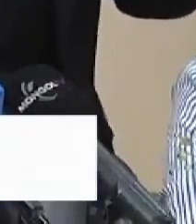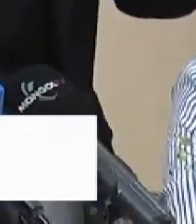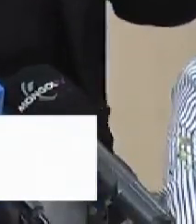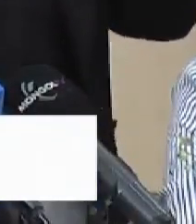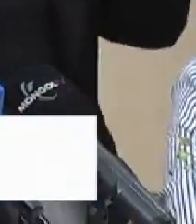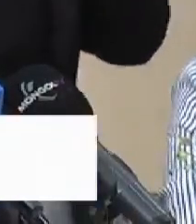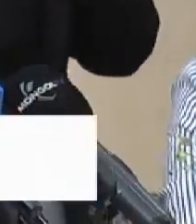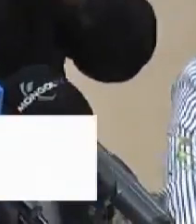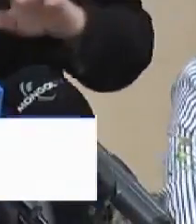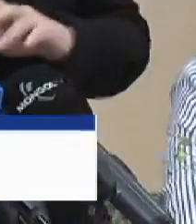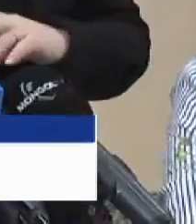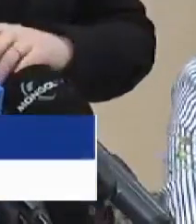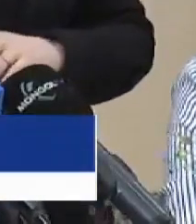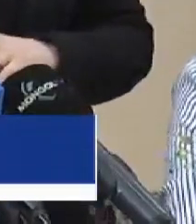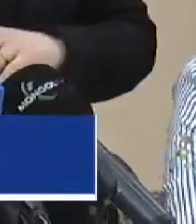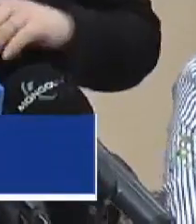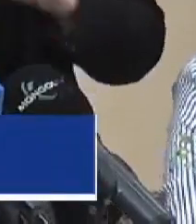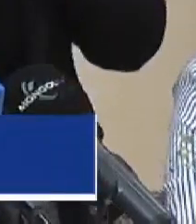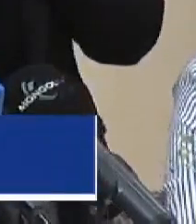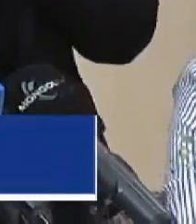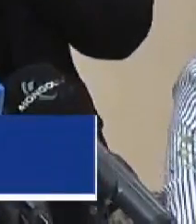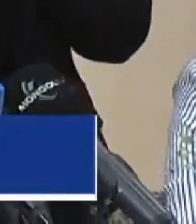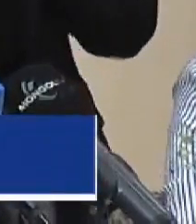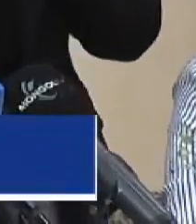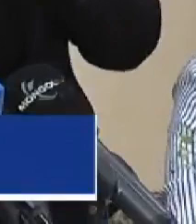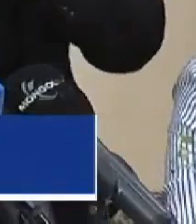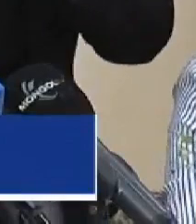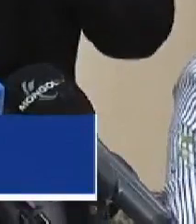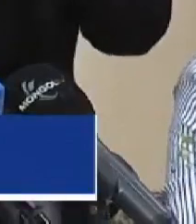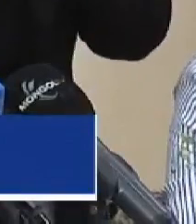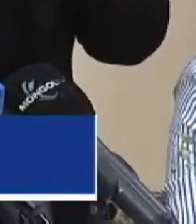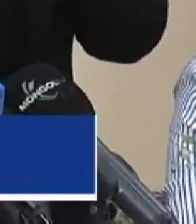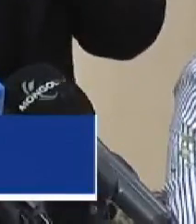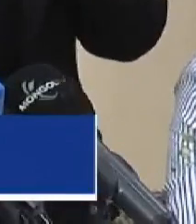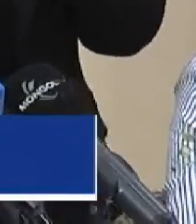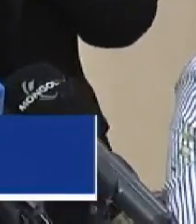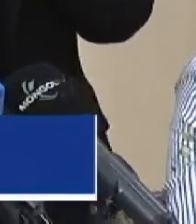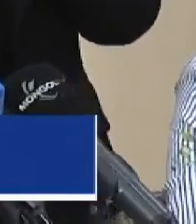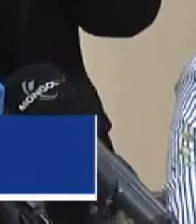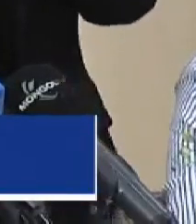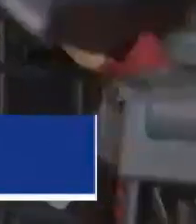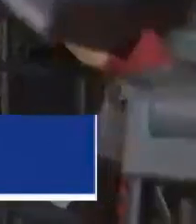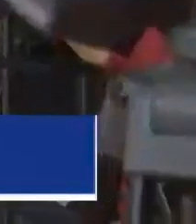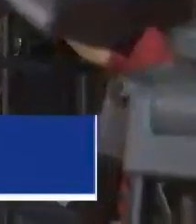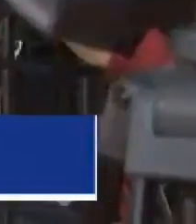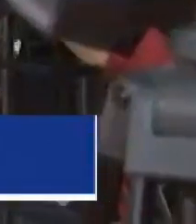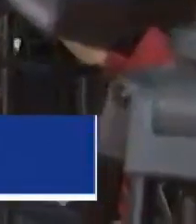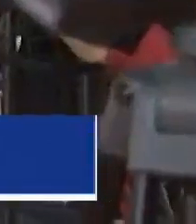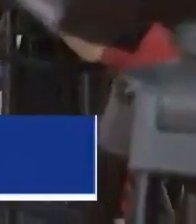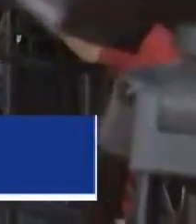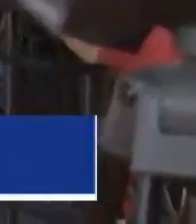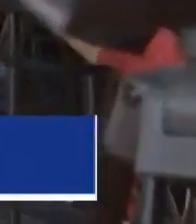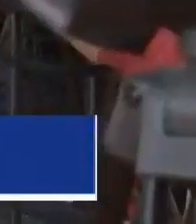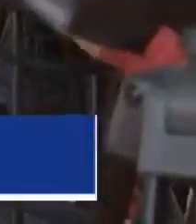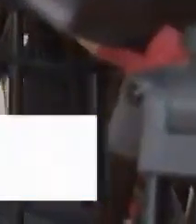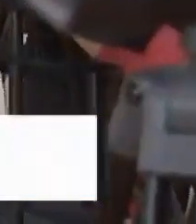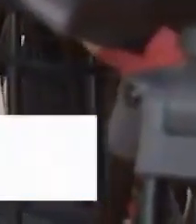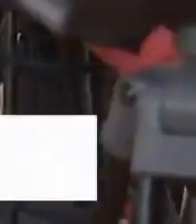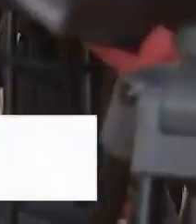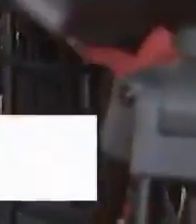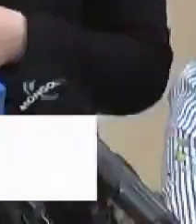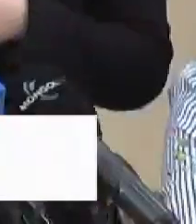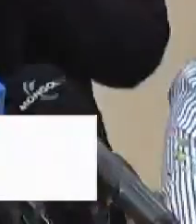халдвар одоо 2-4 сар хугацаанд дэгдэлт болоод үргэлжилдэг. Одоо өмнөх туршлагаас харахад зарим орнуудад хүнээс